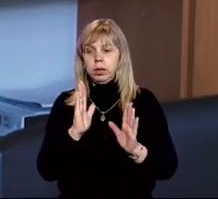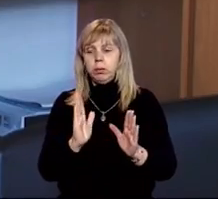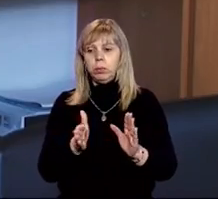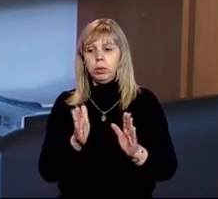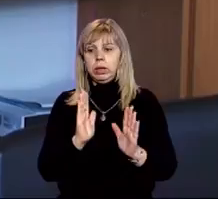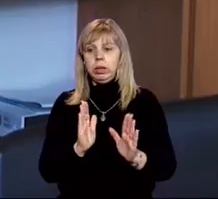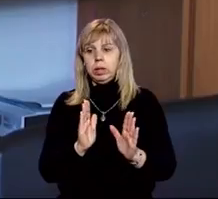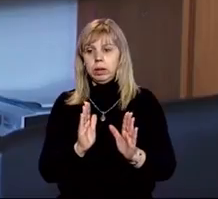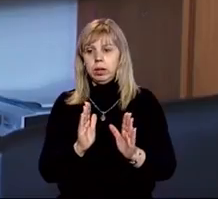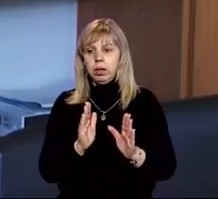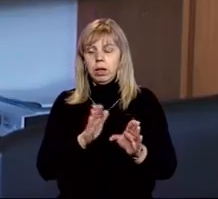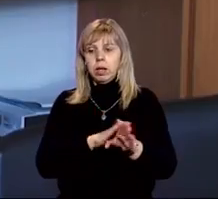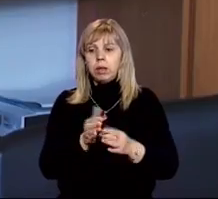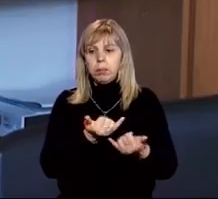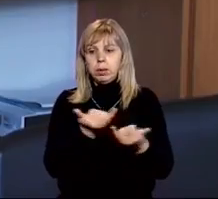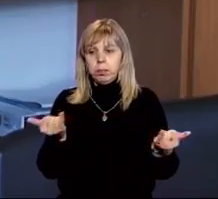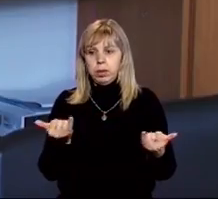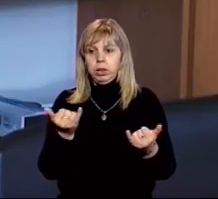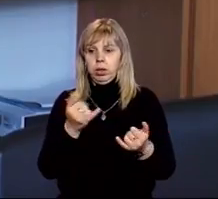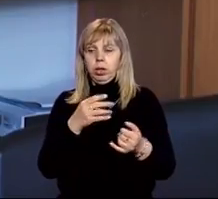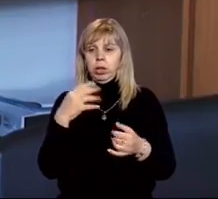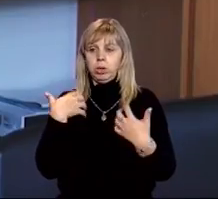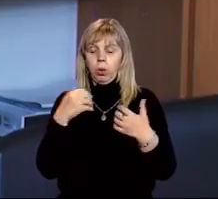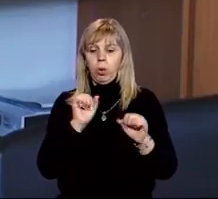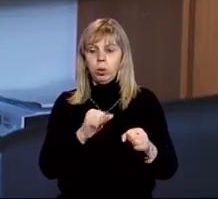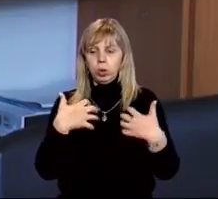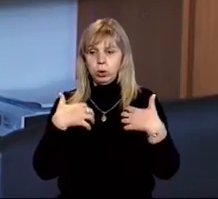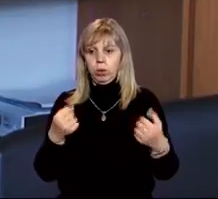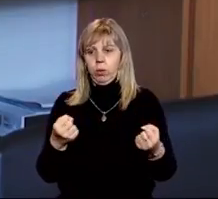будуть забезпечені заклади охорони здоров'я